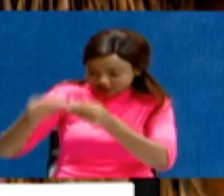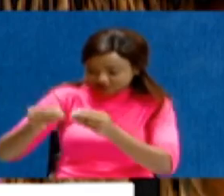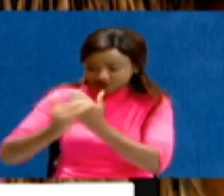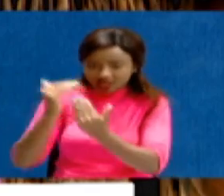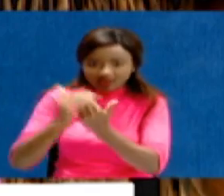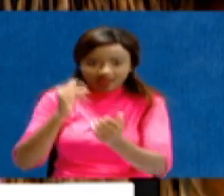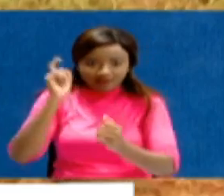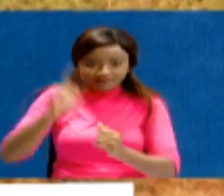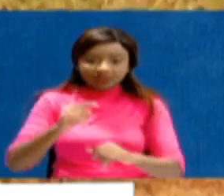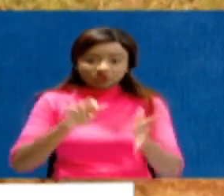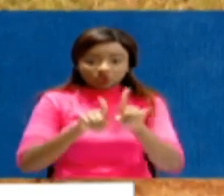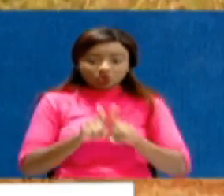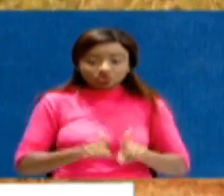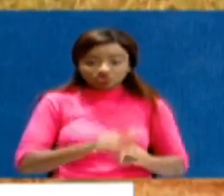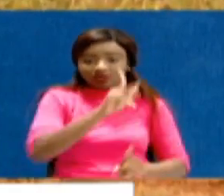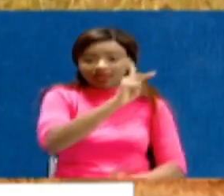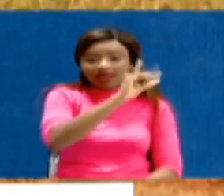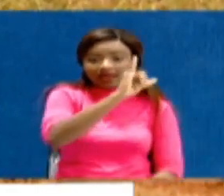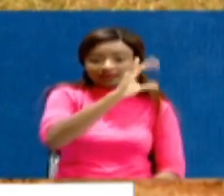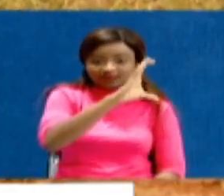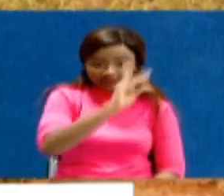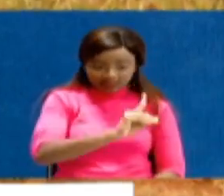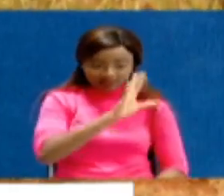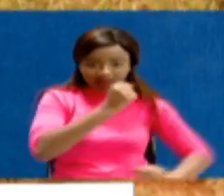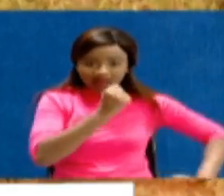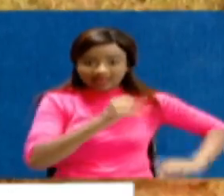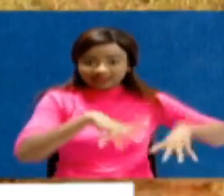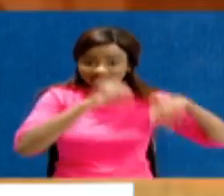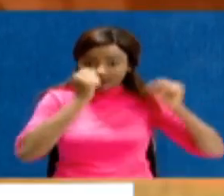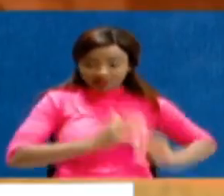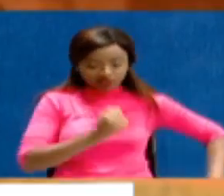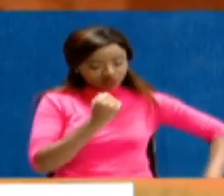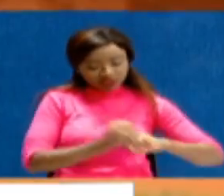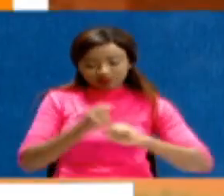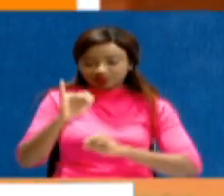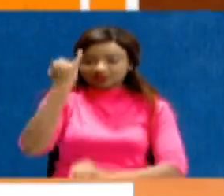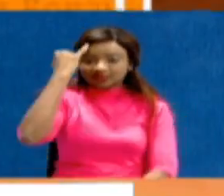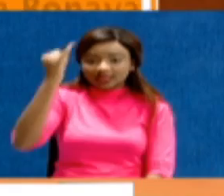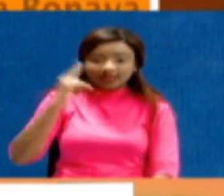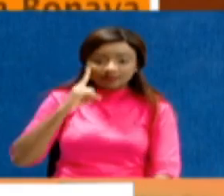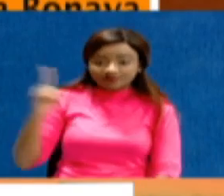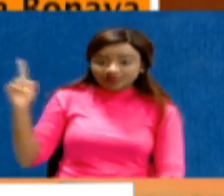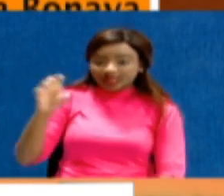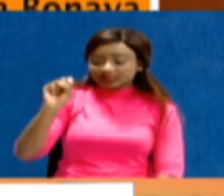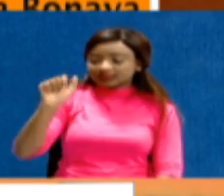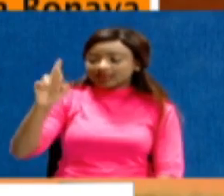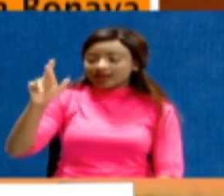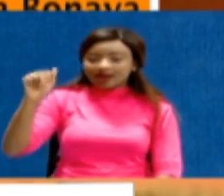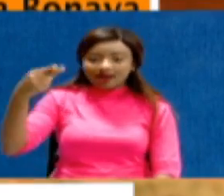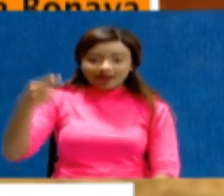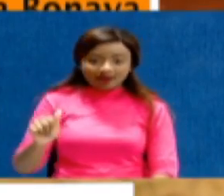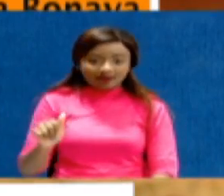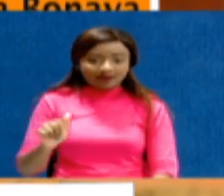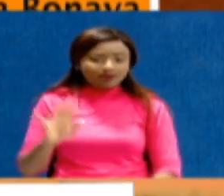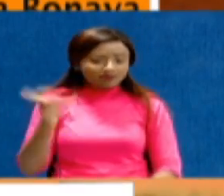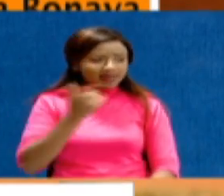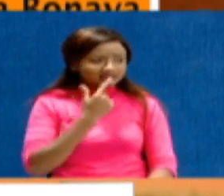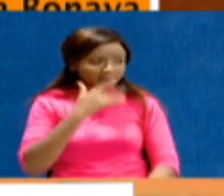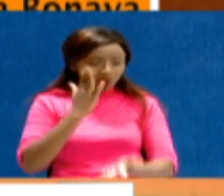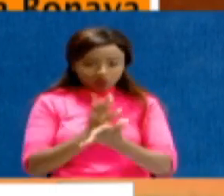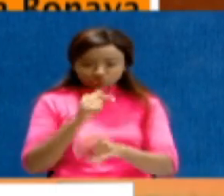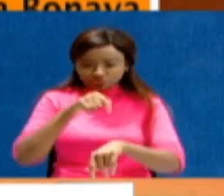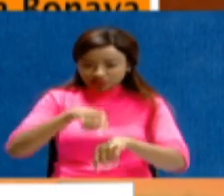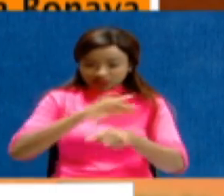KICD Daktari Sara Ruto. This COVID period will ultimately end, and what will be left with